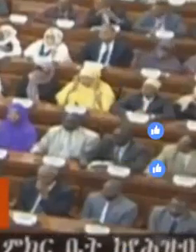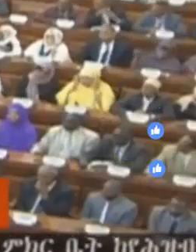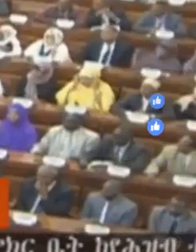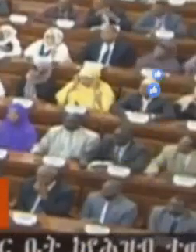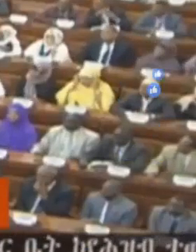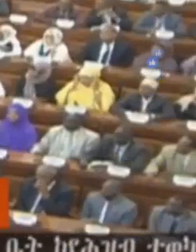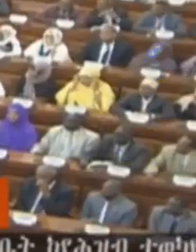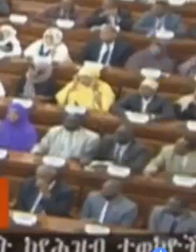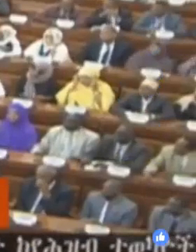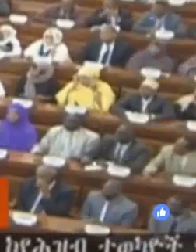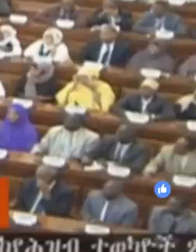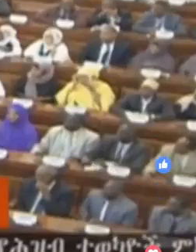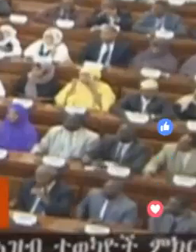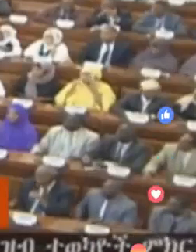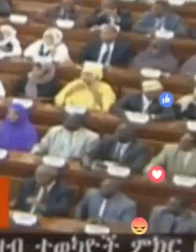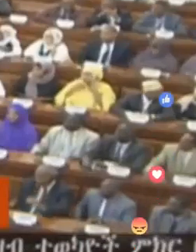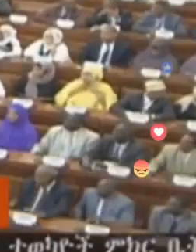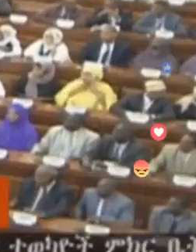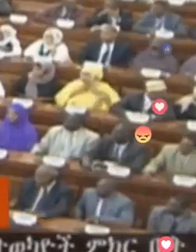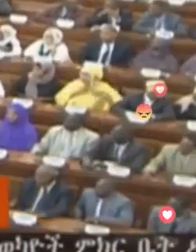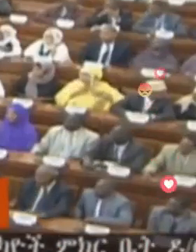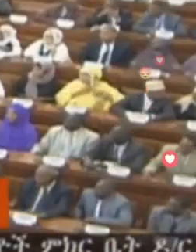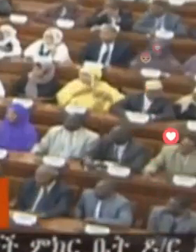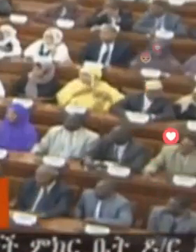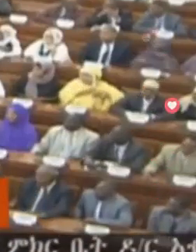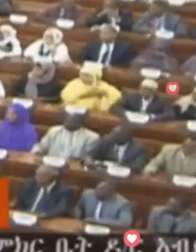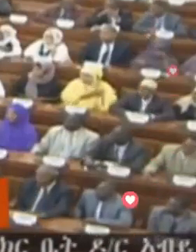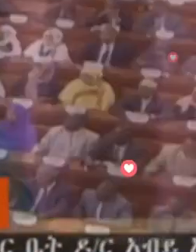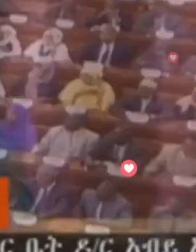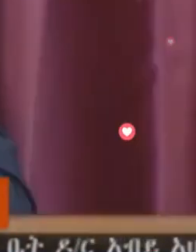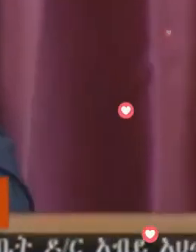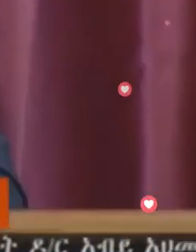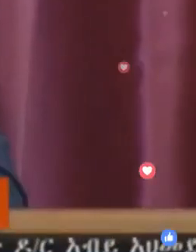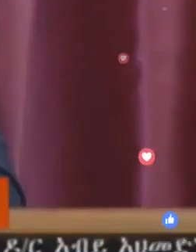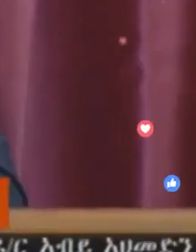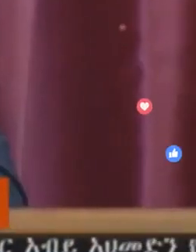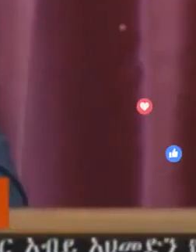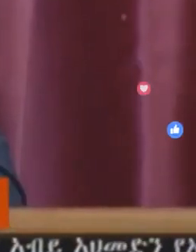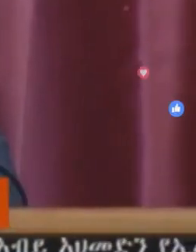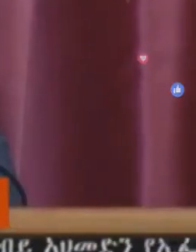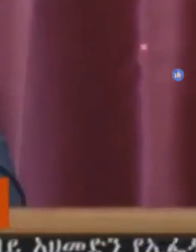አመሰግናለሁ። ከዚህ በመቀጠል ክቡር ዶክተር አብይ አህመድ